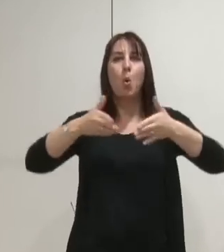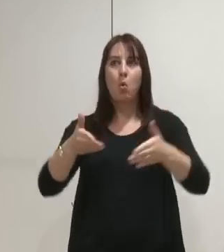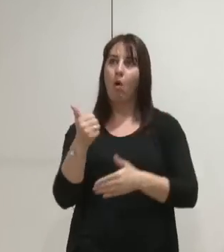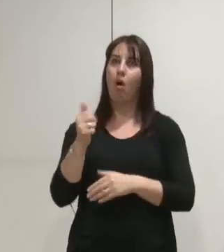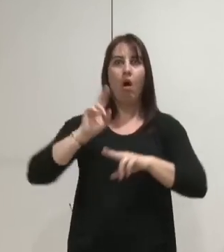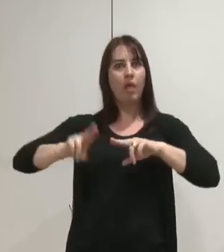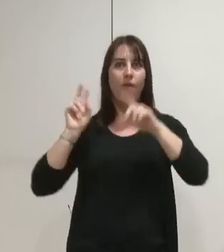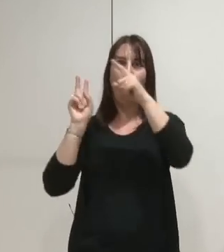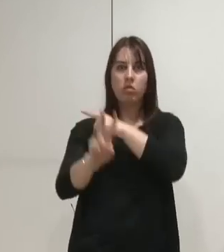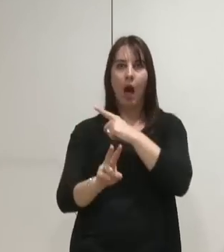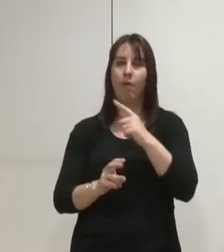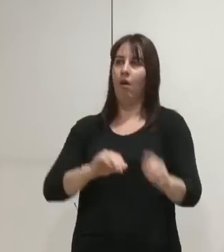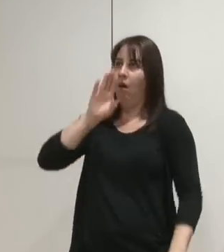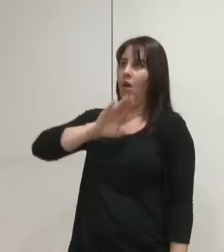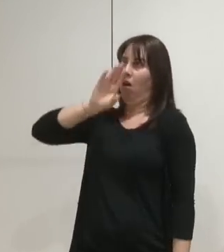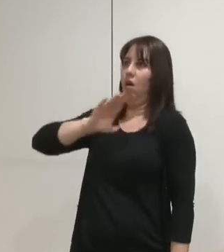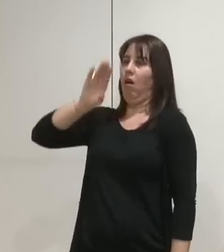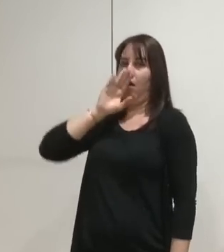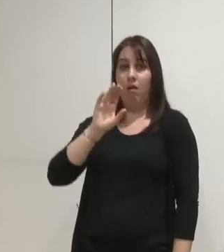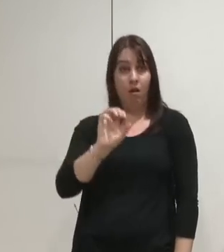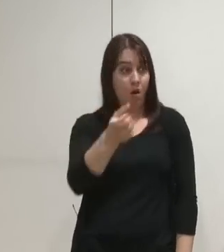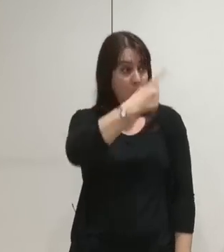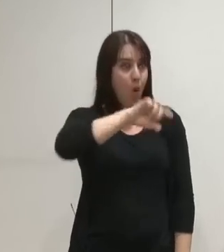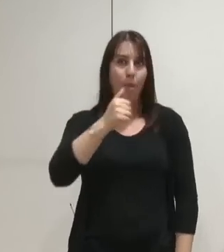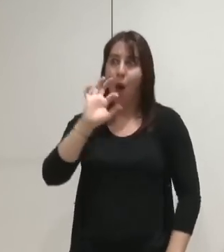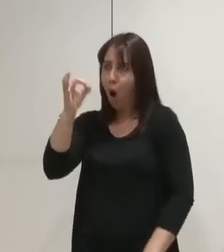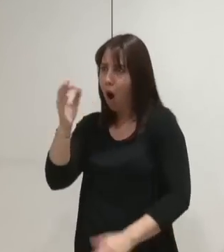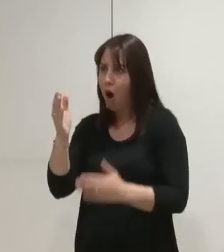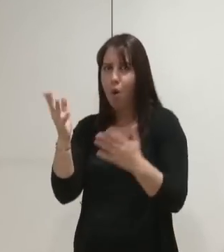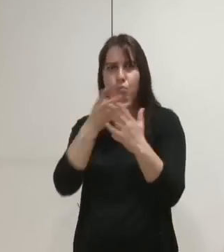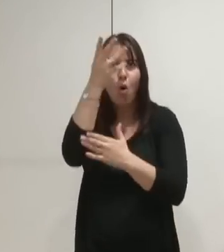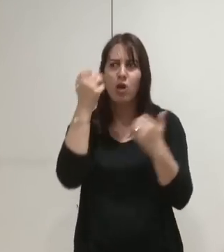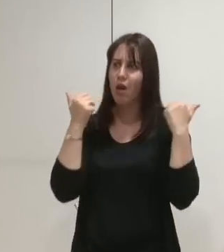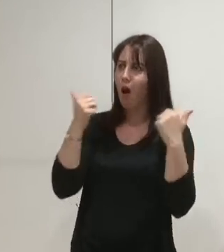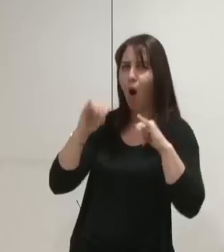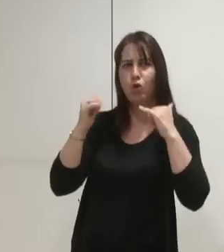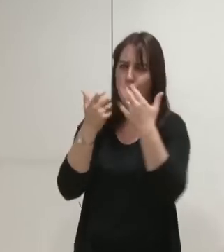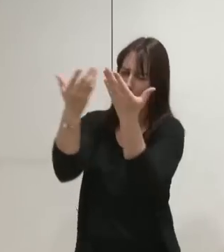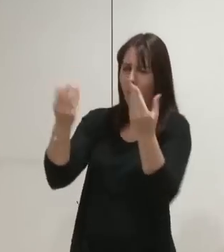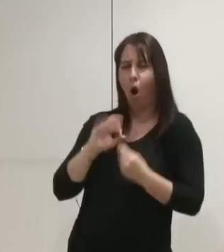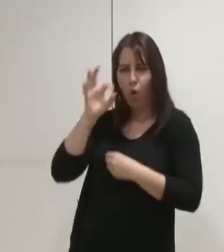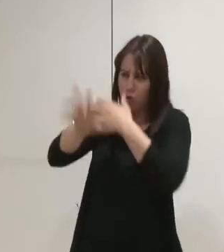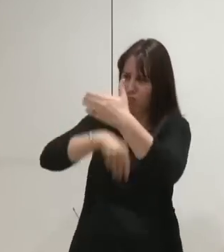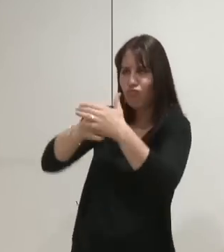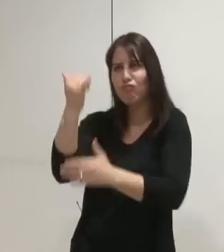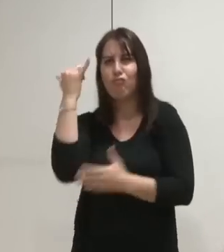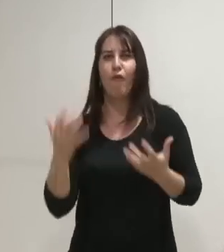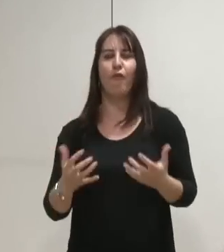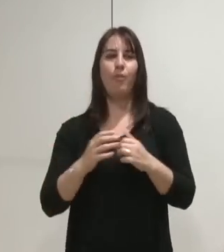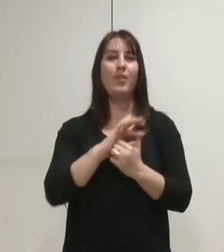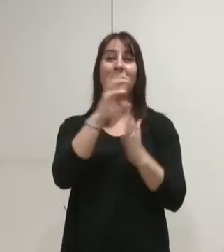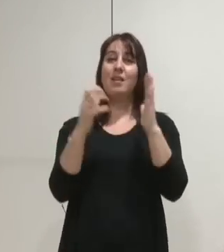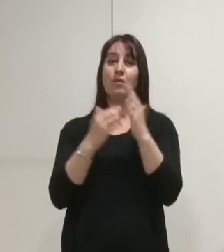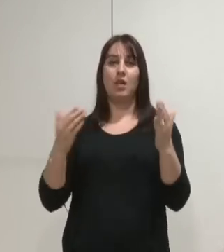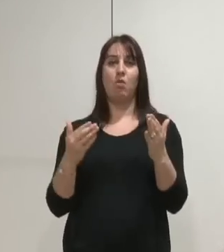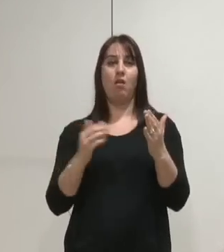travaux du tram sont les premiers à avoir accueilli à bras-ouvert ce projet voilà pour en revenir à la délibération il s'agit d'approuver